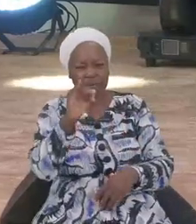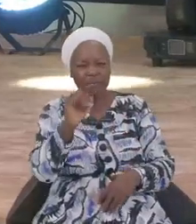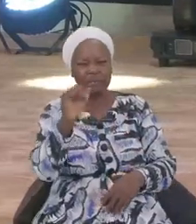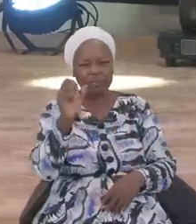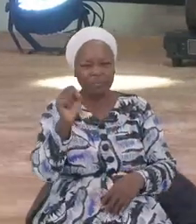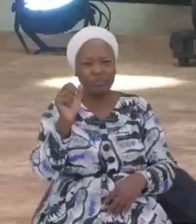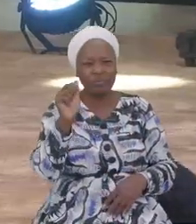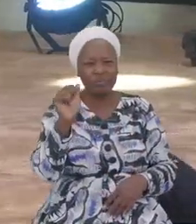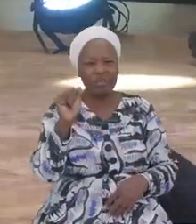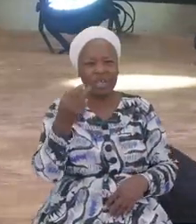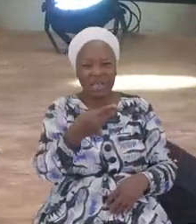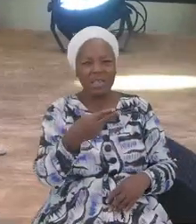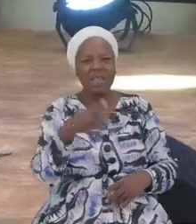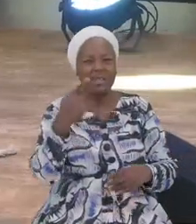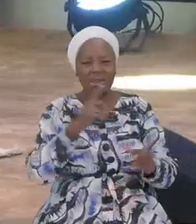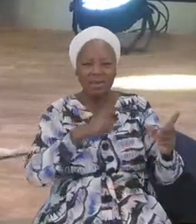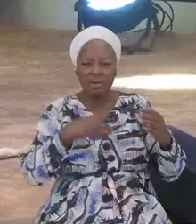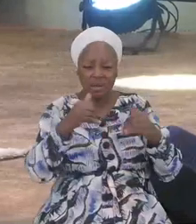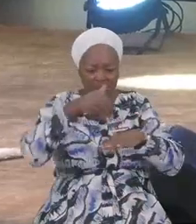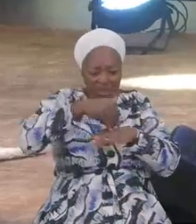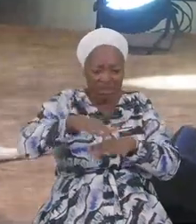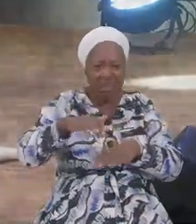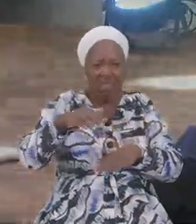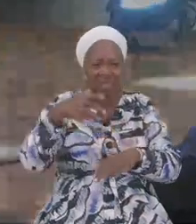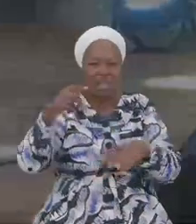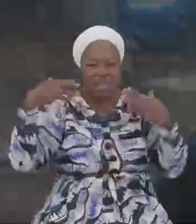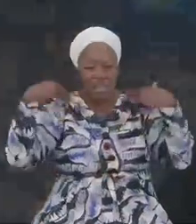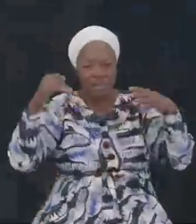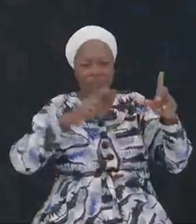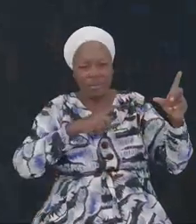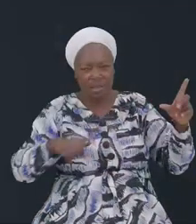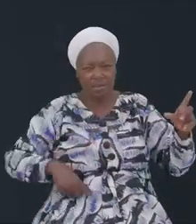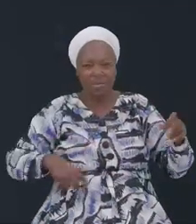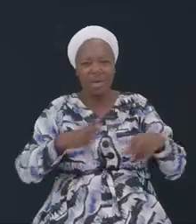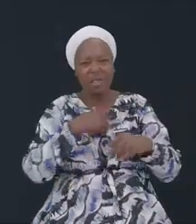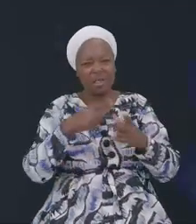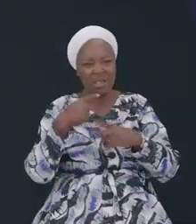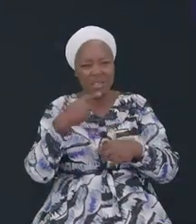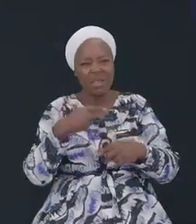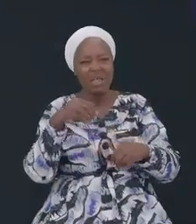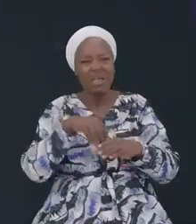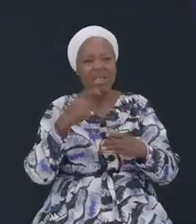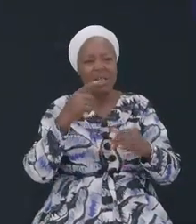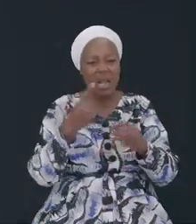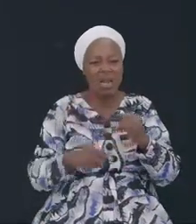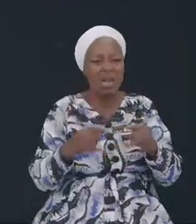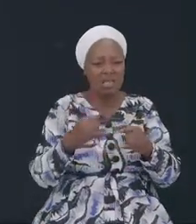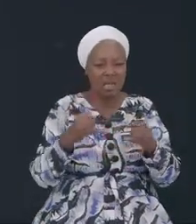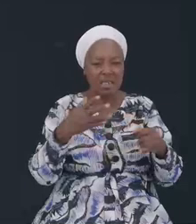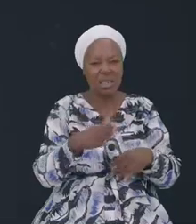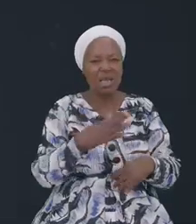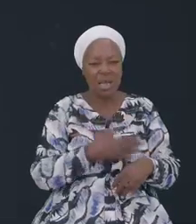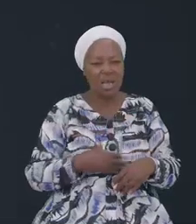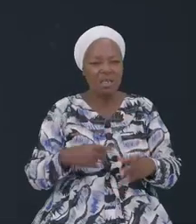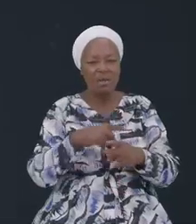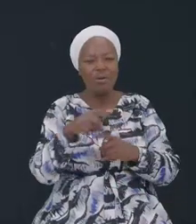d'Ésaïe, l'ange Dieu a envoyé un seul ange et frappa. Maintenant,